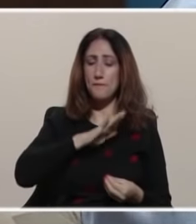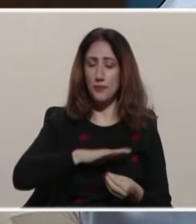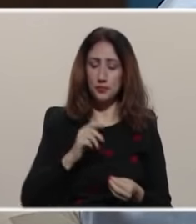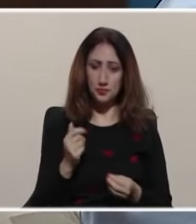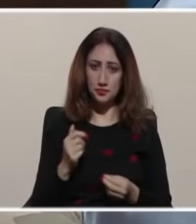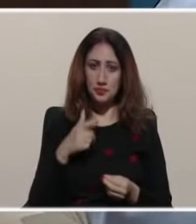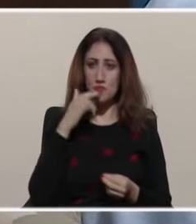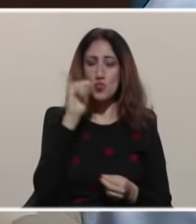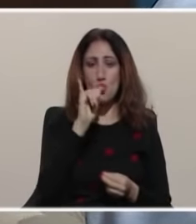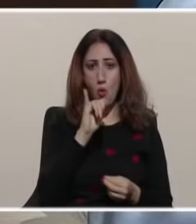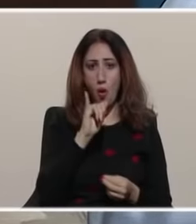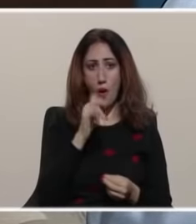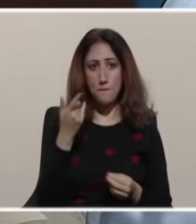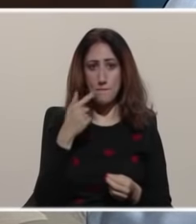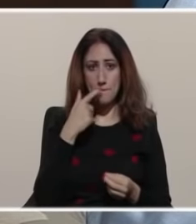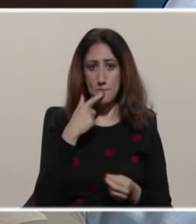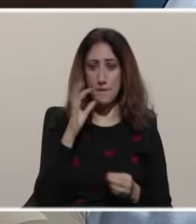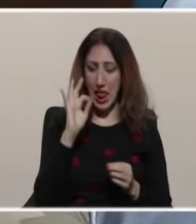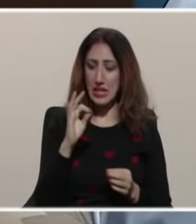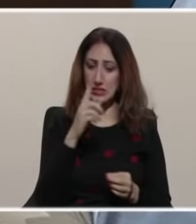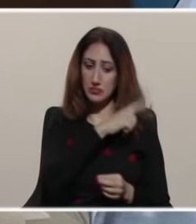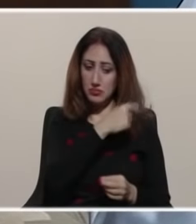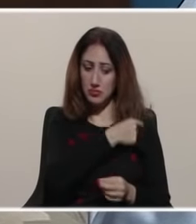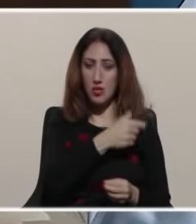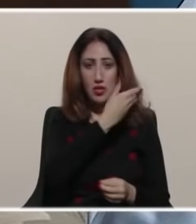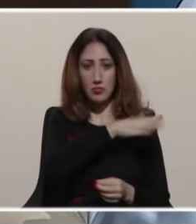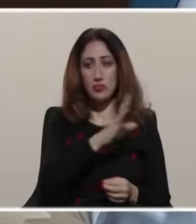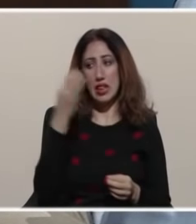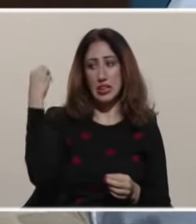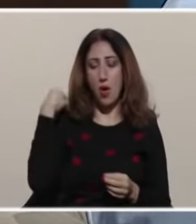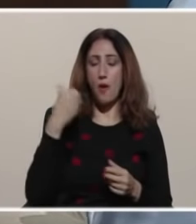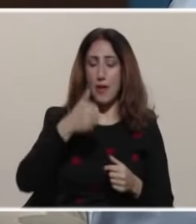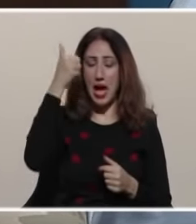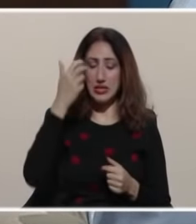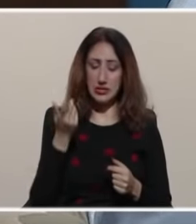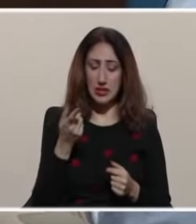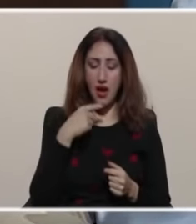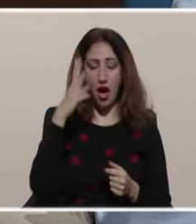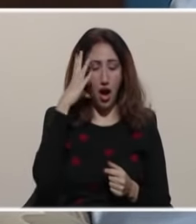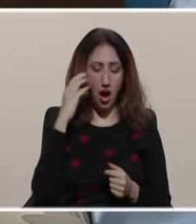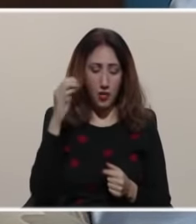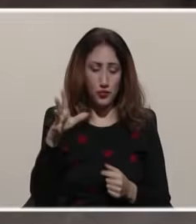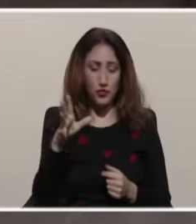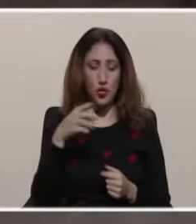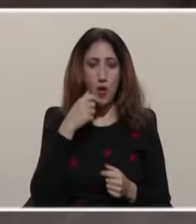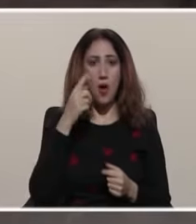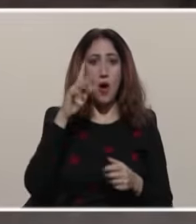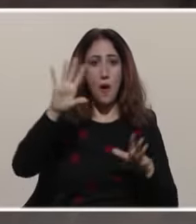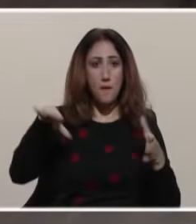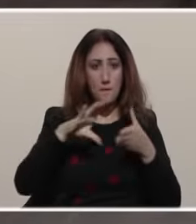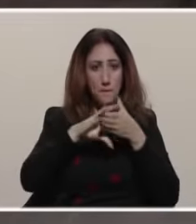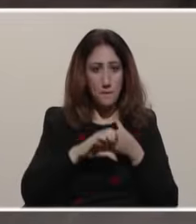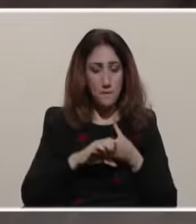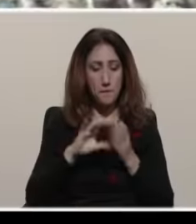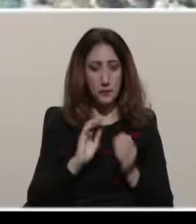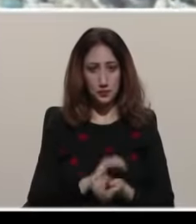عن الزلات وقابل السيئات بالحسنات. قال رب الارض والسماوات خذ العفو وامر بالعرف واعرض عن